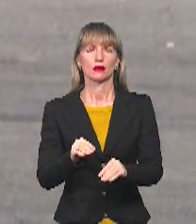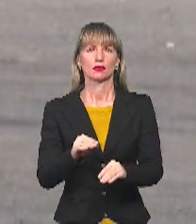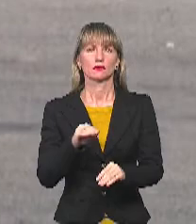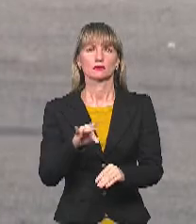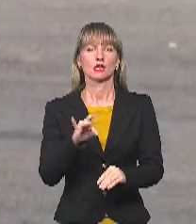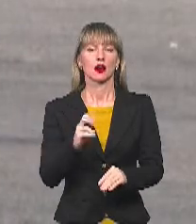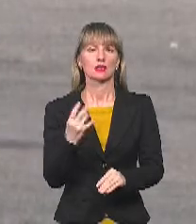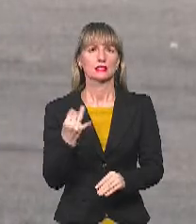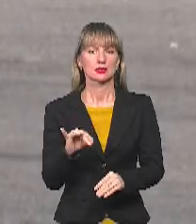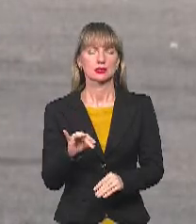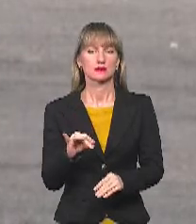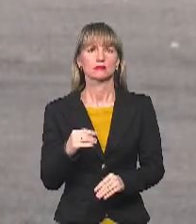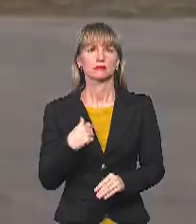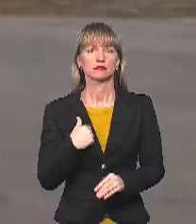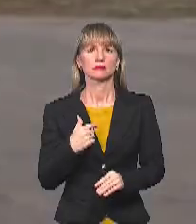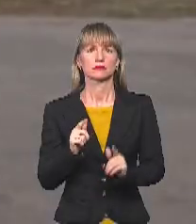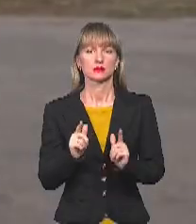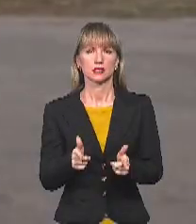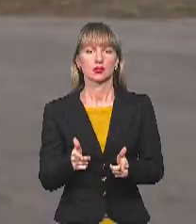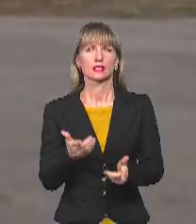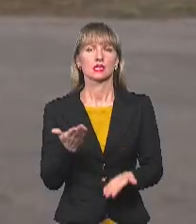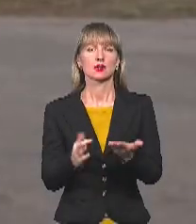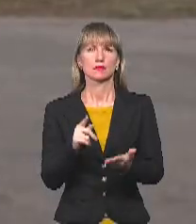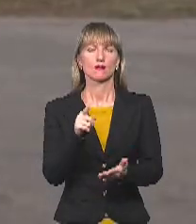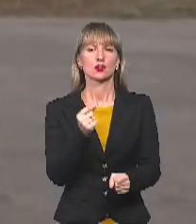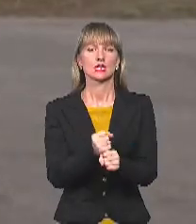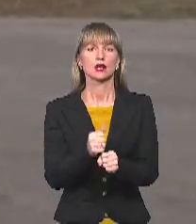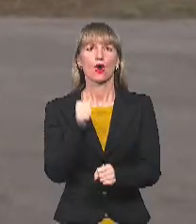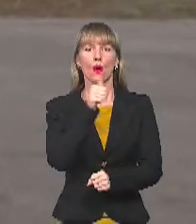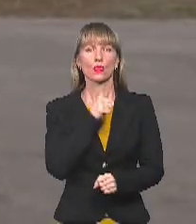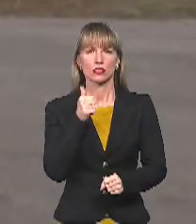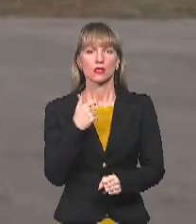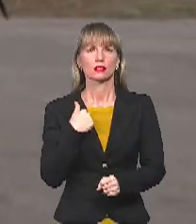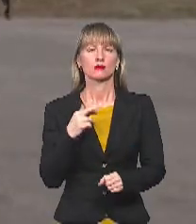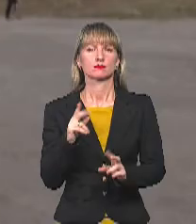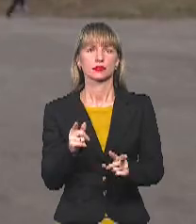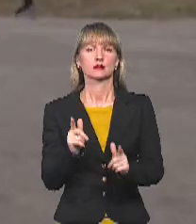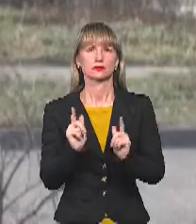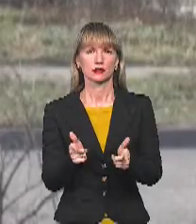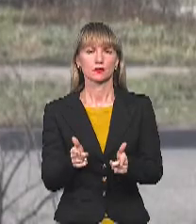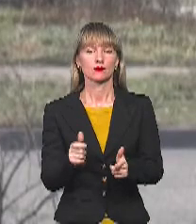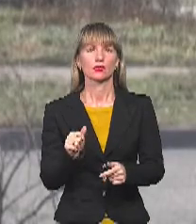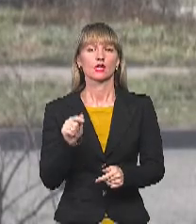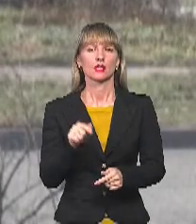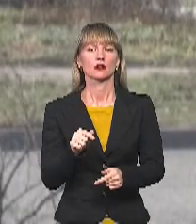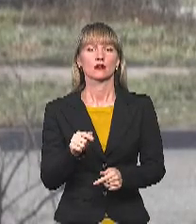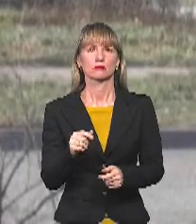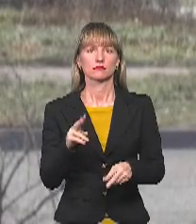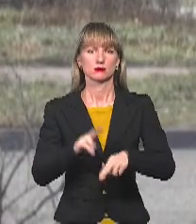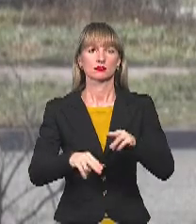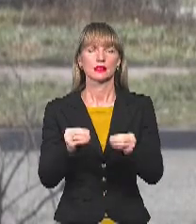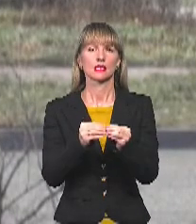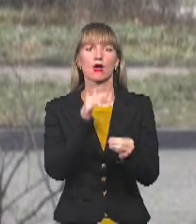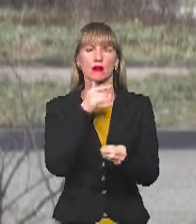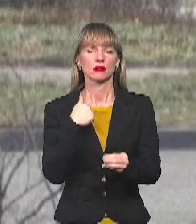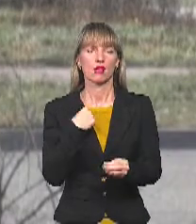зробили за рік, я згоден. Ну, а так, як діло... Якби вони зробили все за рік, то нехай би тут і атракціони були. А так, як вони будують 10 років, то я